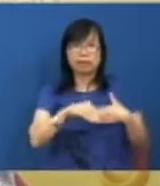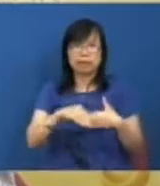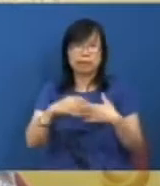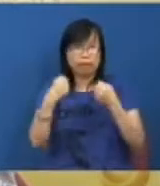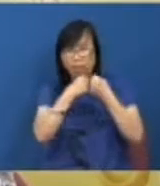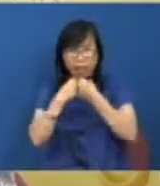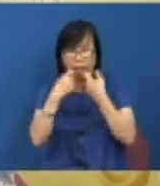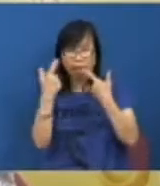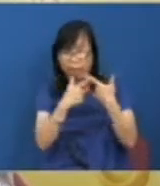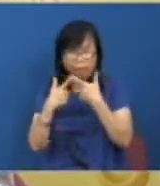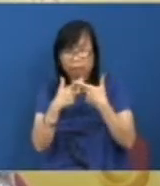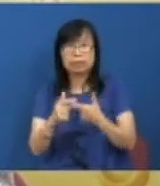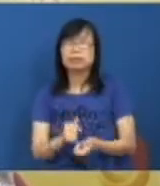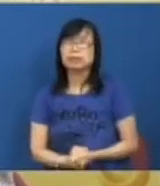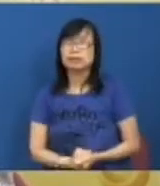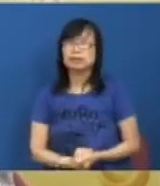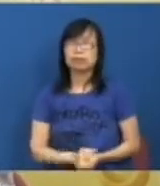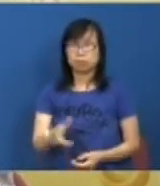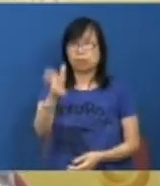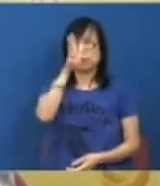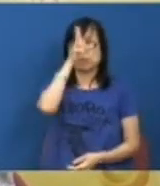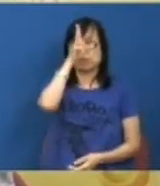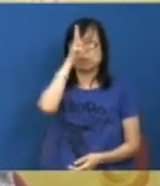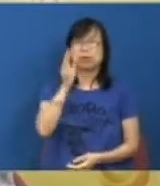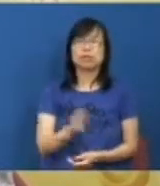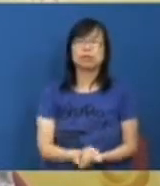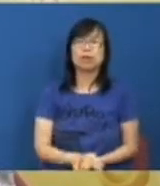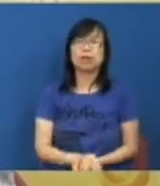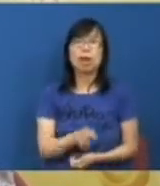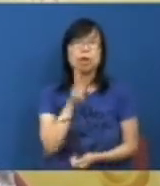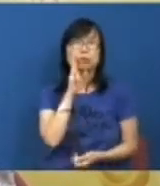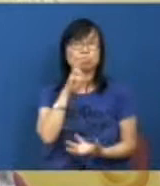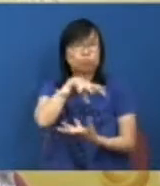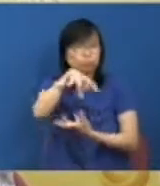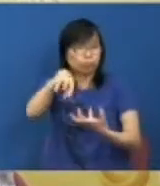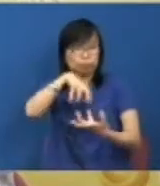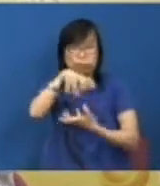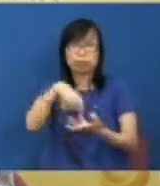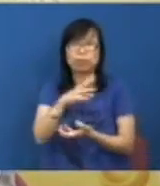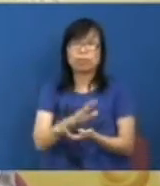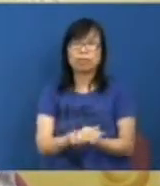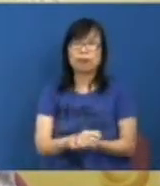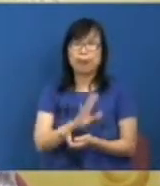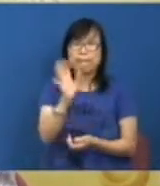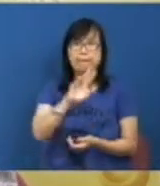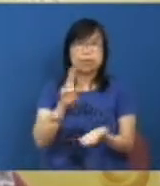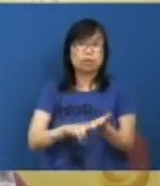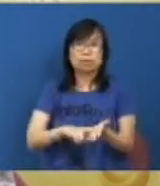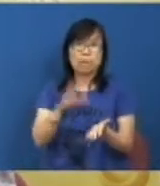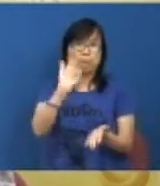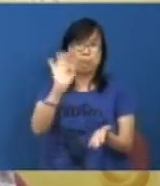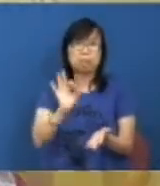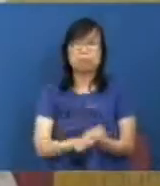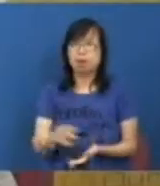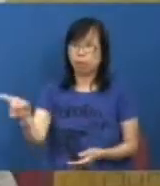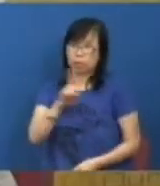如果唔係。政府就似乎真係有啲亂嚟， 亦都唔令人信服咯，好多時。 嗱，